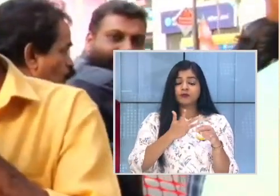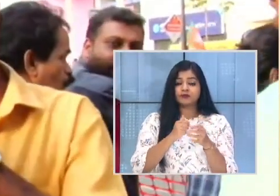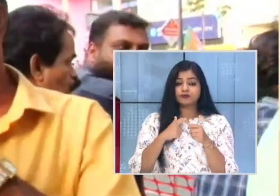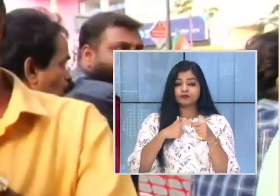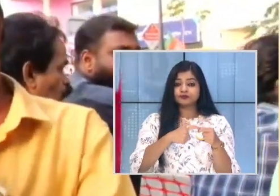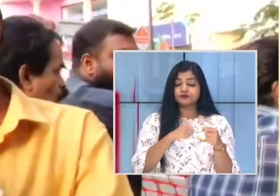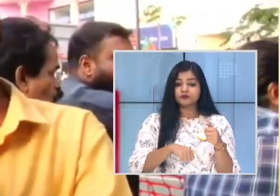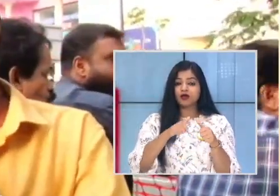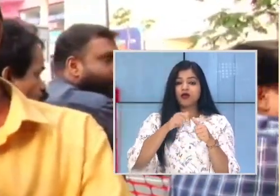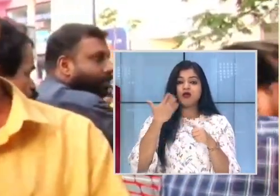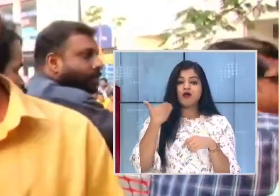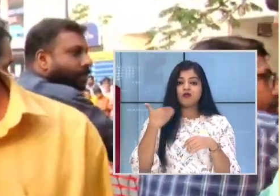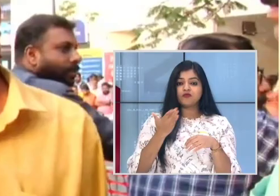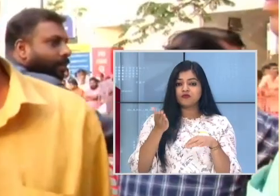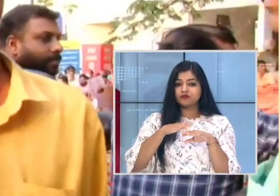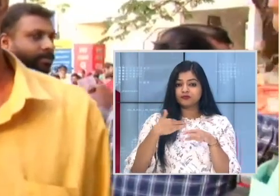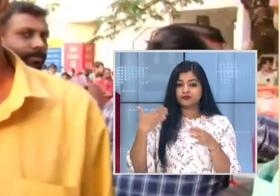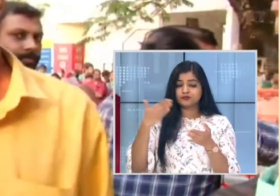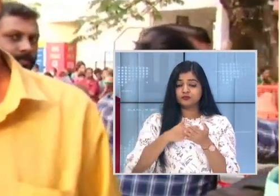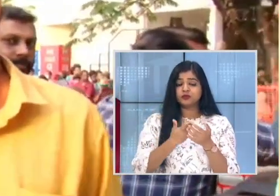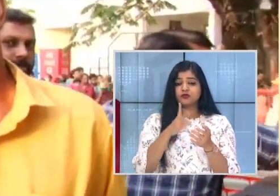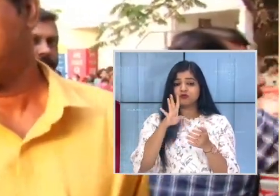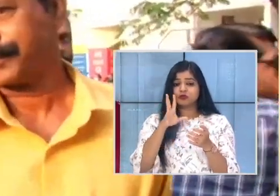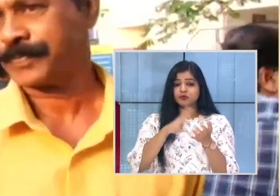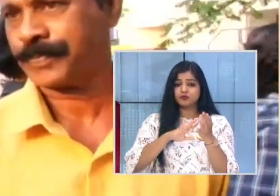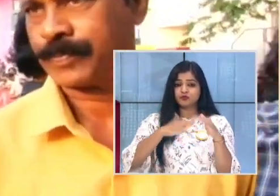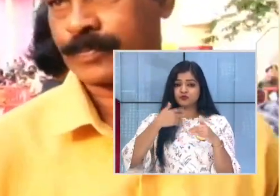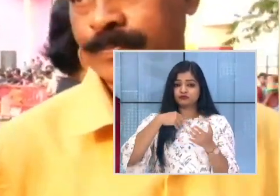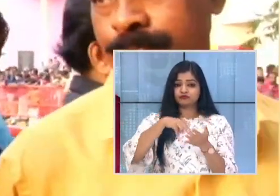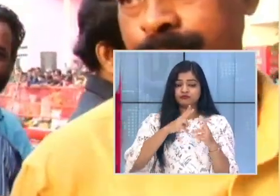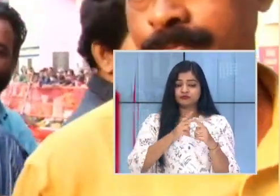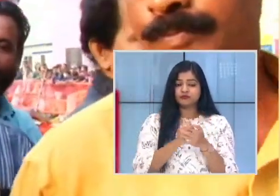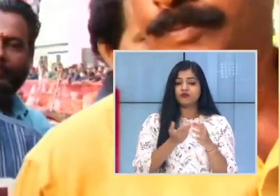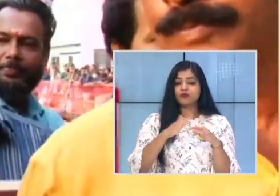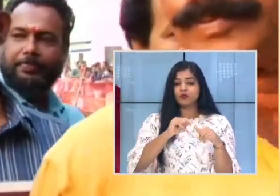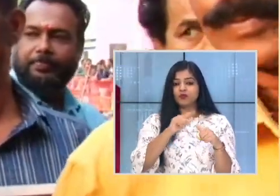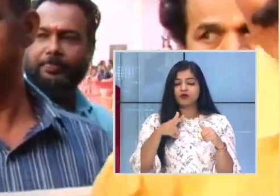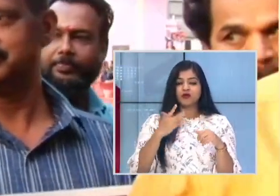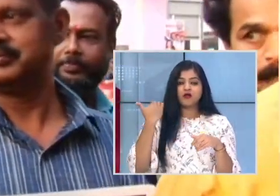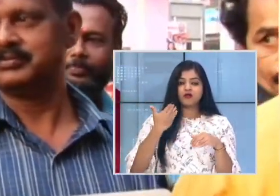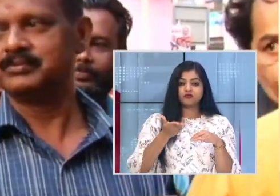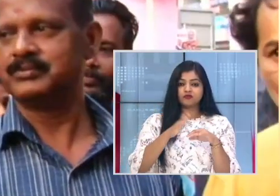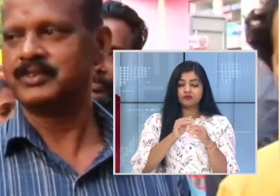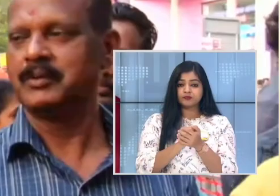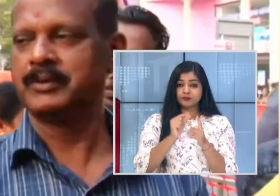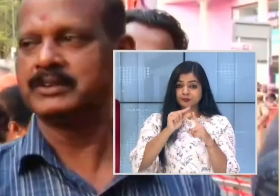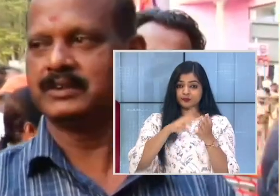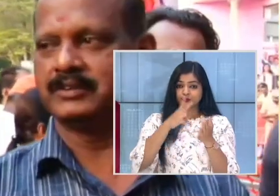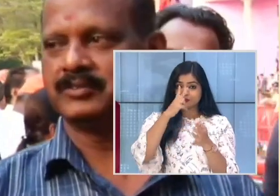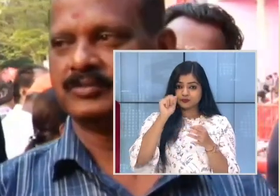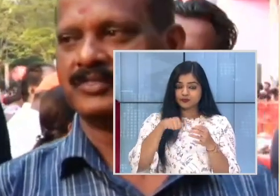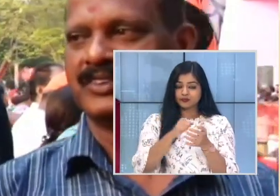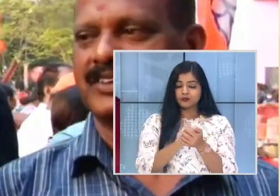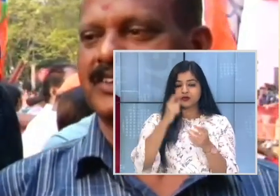ഞങ്ങളിപ്പോ ഒരു 3/4 മണിക്കൂറോളായി നിൽക്കുന്നത്. ചേട്ടനൊക്കെ ആലുവ. പ്രധാനമന്ത്രിയെ കാണുക എന്നുള്ളതാണോ ലക്ഷ്യം?